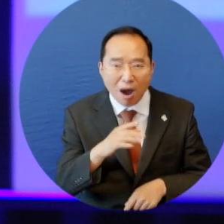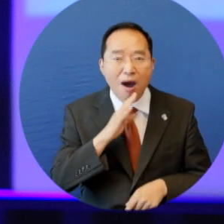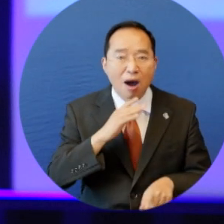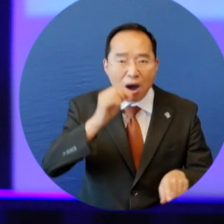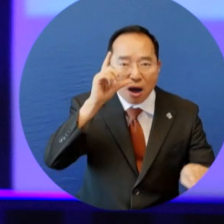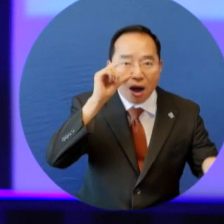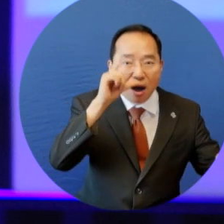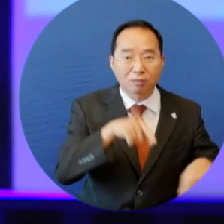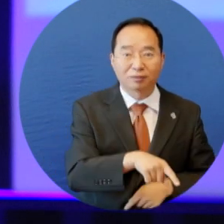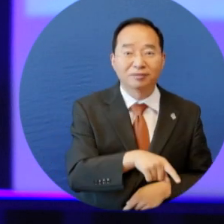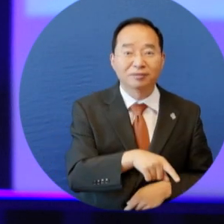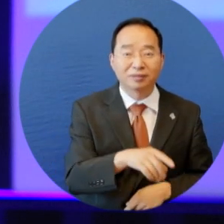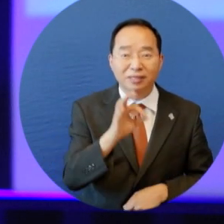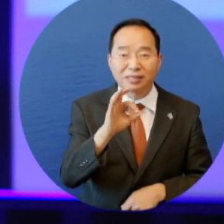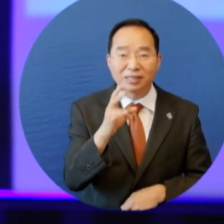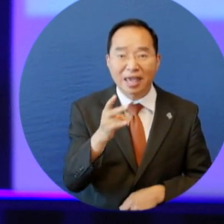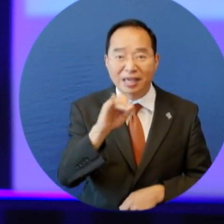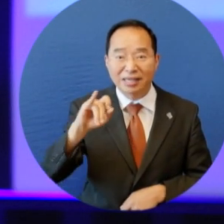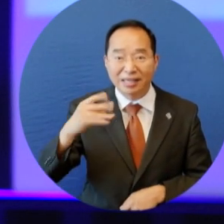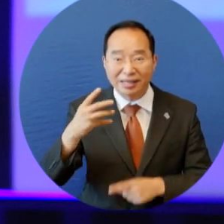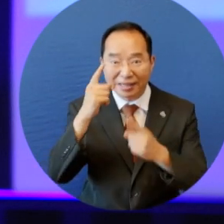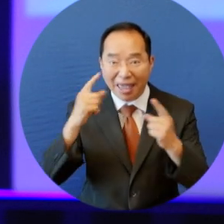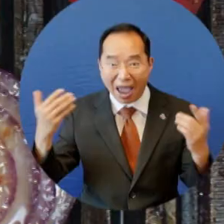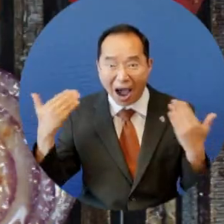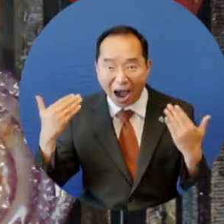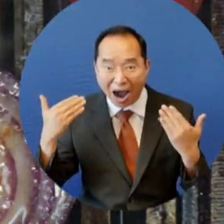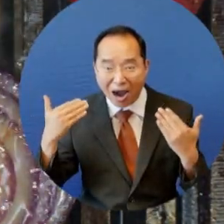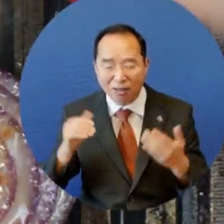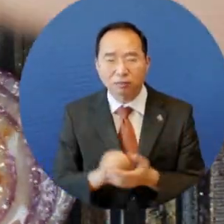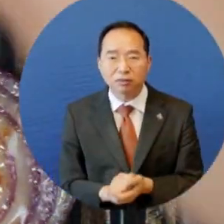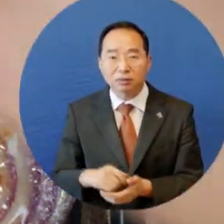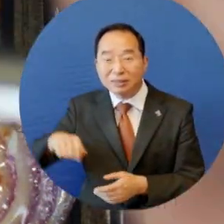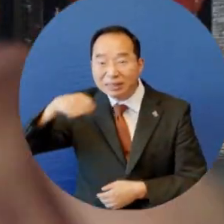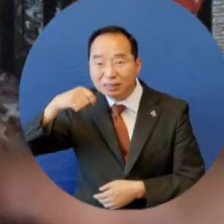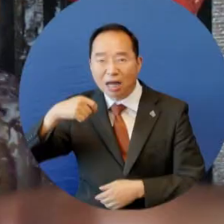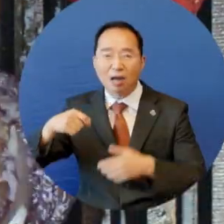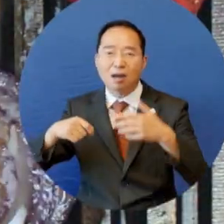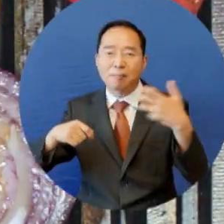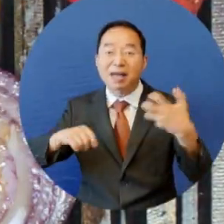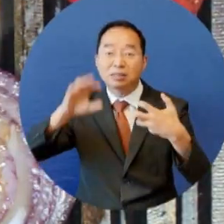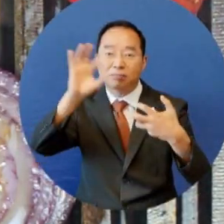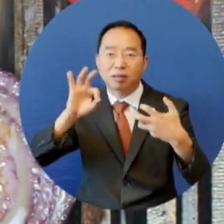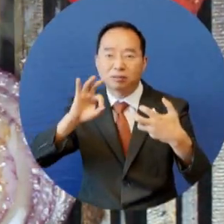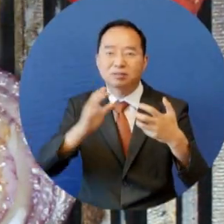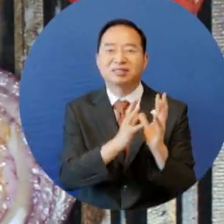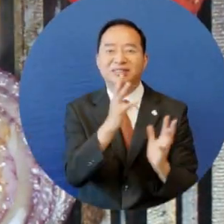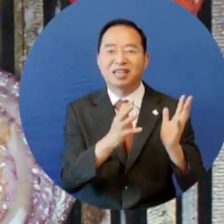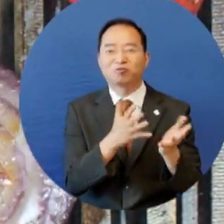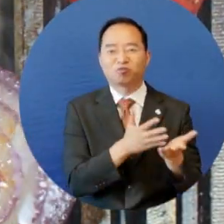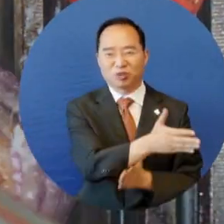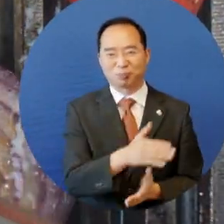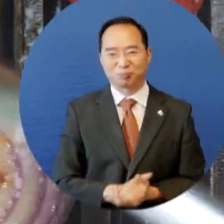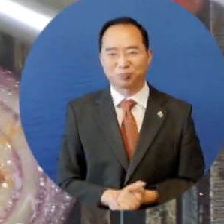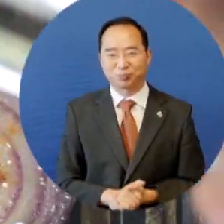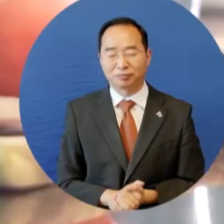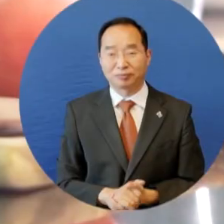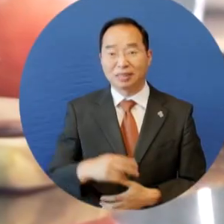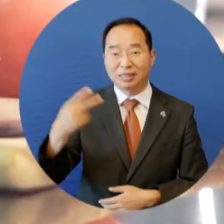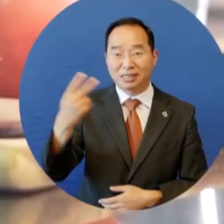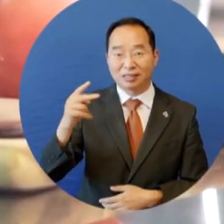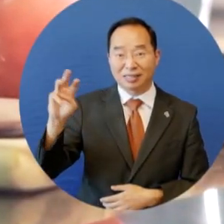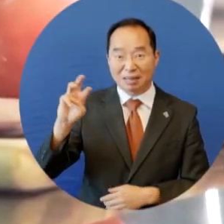배움을 실현하고 있었습니다. 예일 대학은 현재 80%가 채식으로 제공하고 있습니다. 더 놀라운